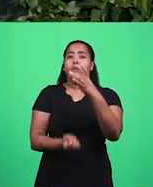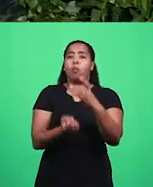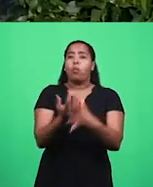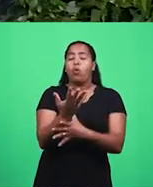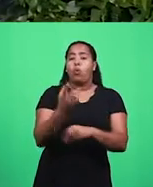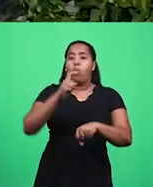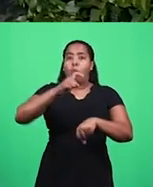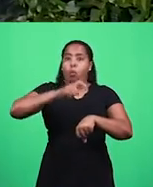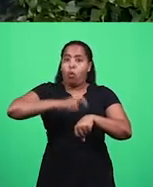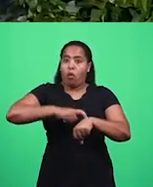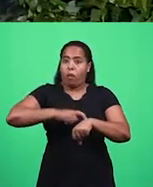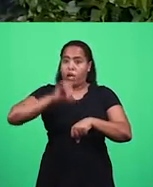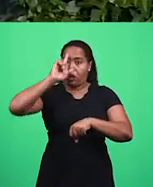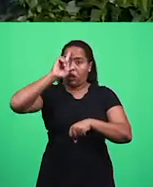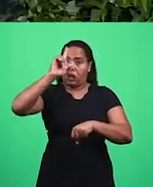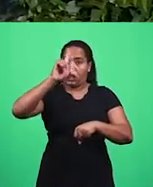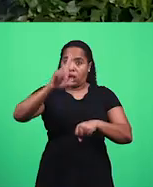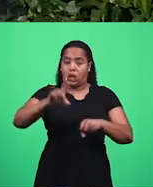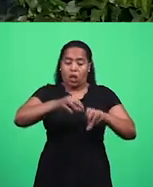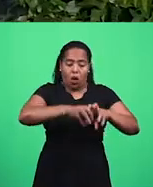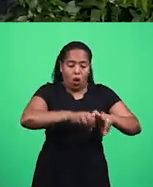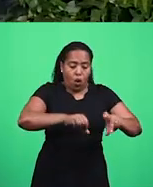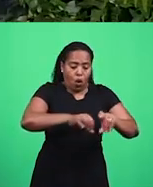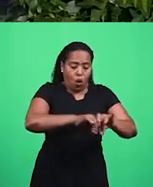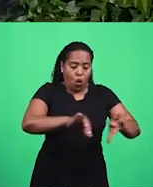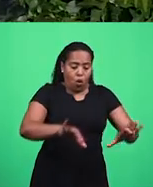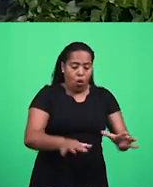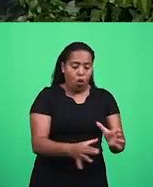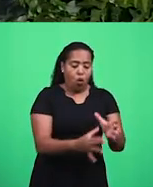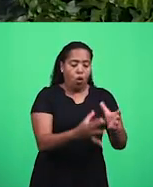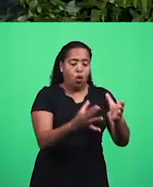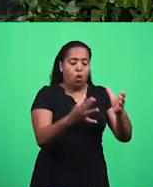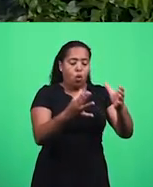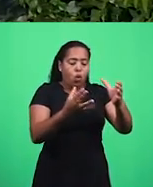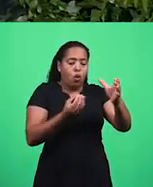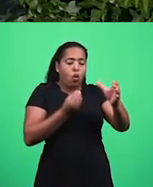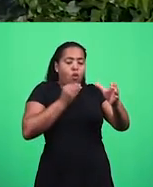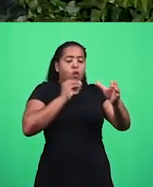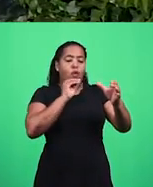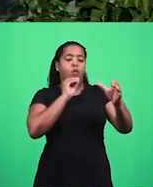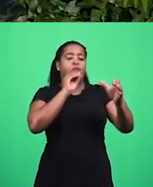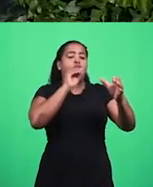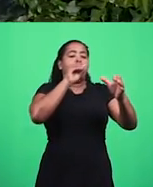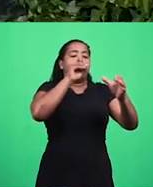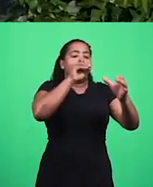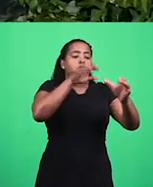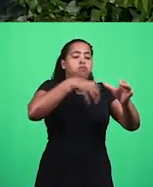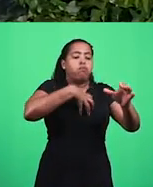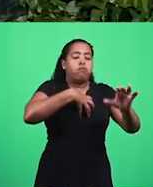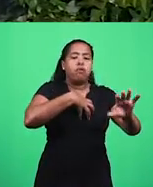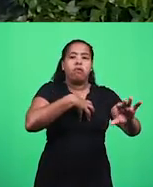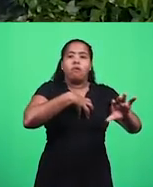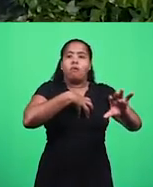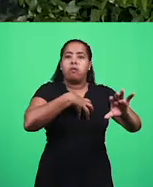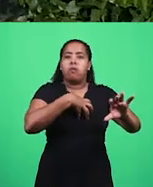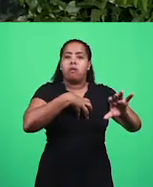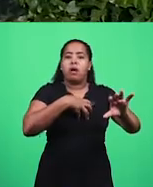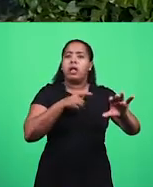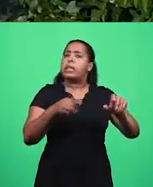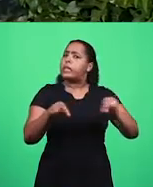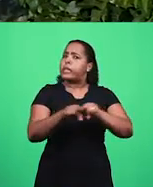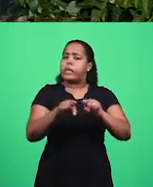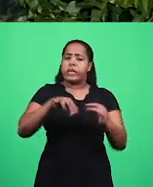Когда Бог сотворил человека, Он сотворил для человека